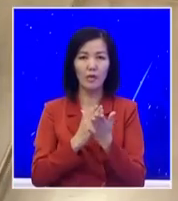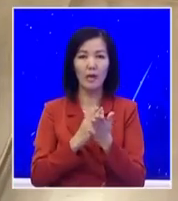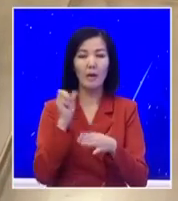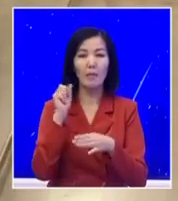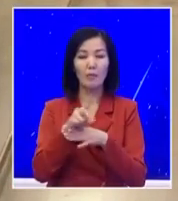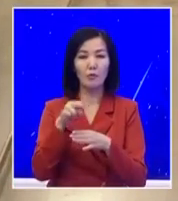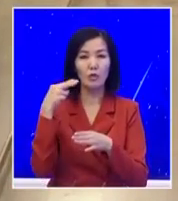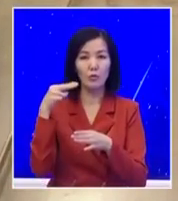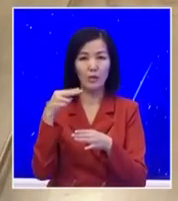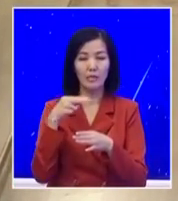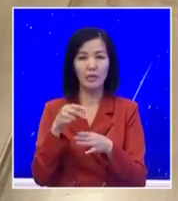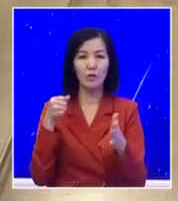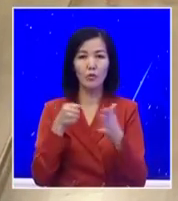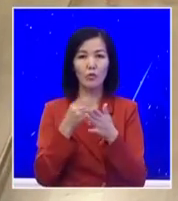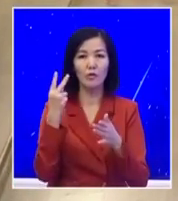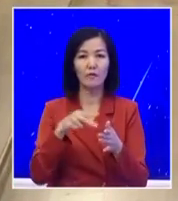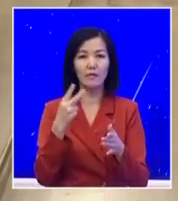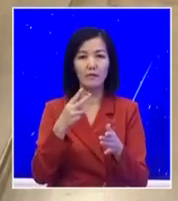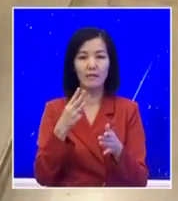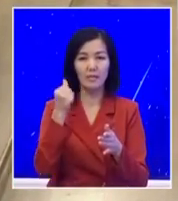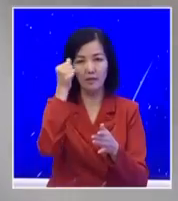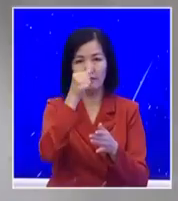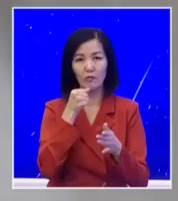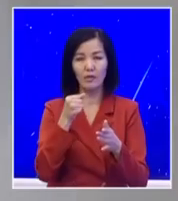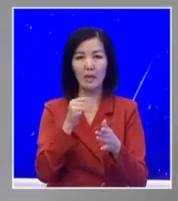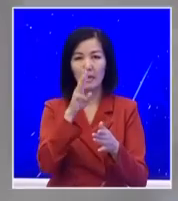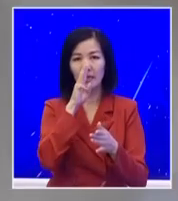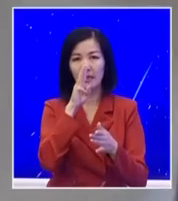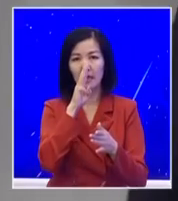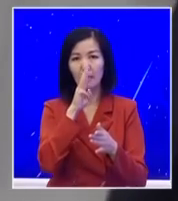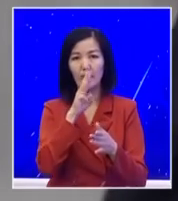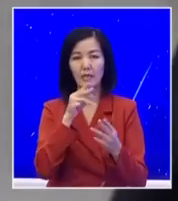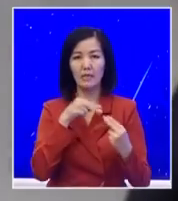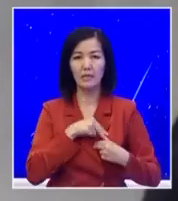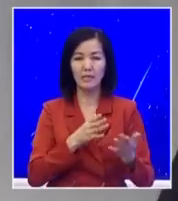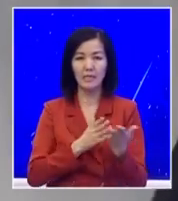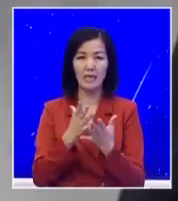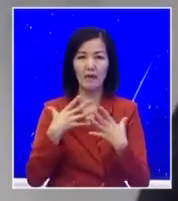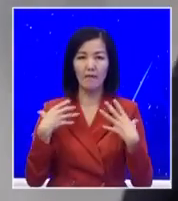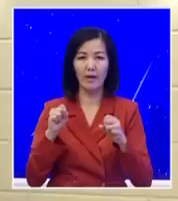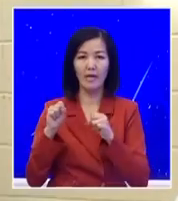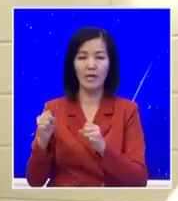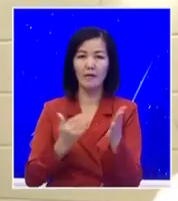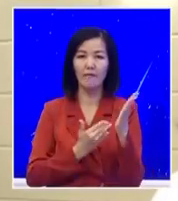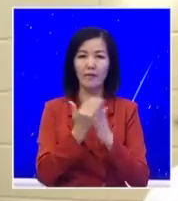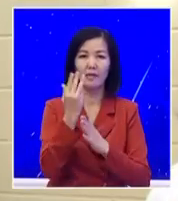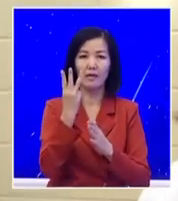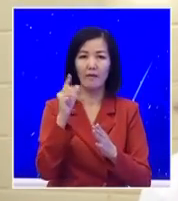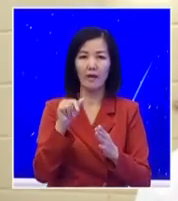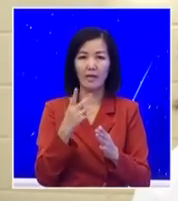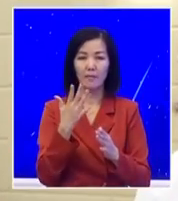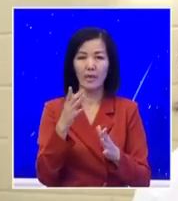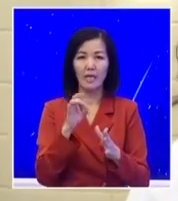по поручению президента до 2023 года заработная плата работников сферы здравоохранения вырастет в 2,5